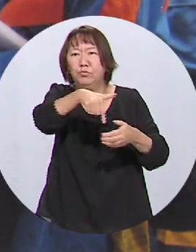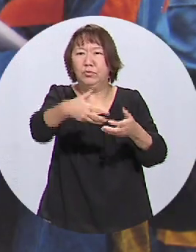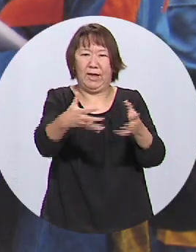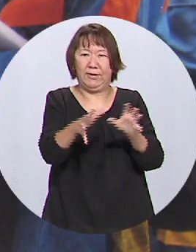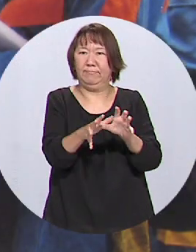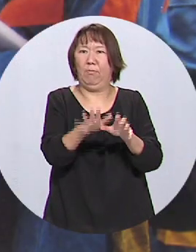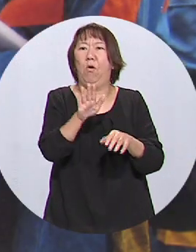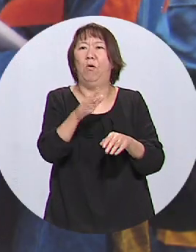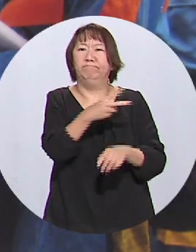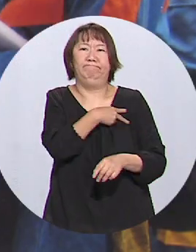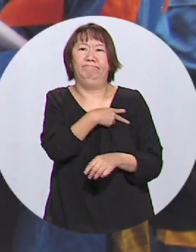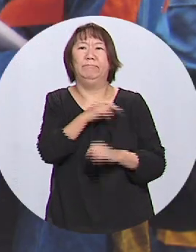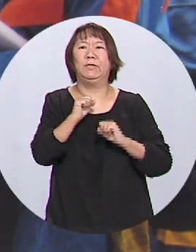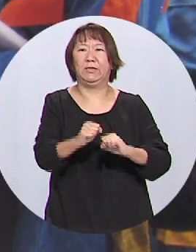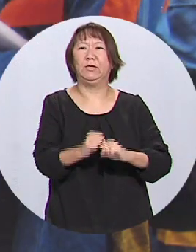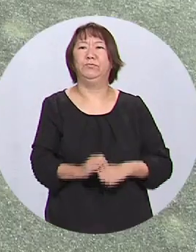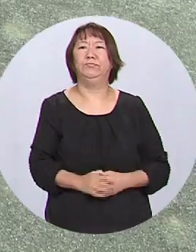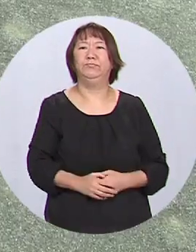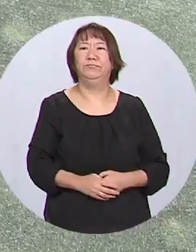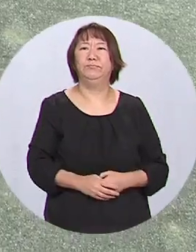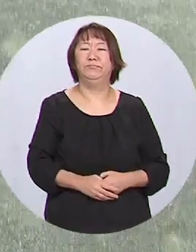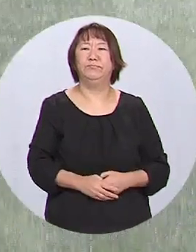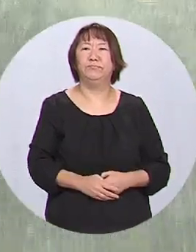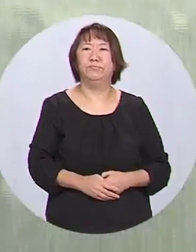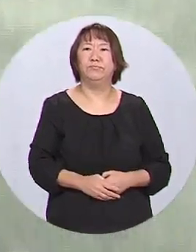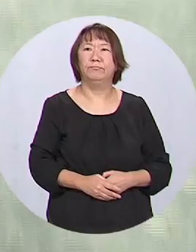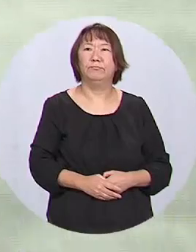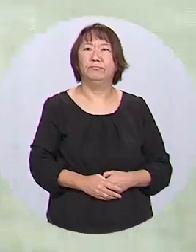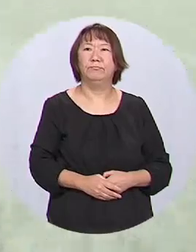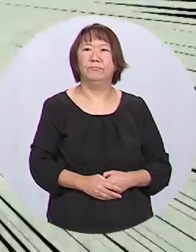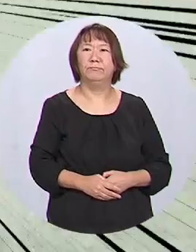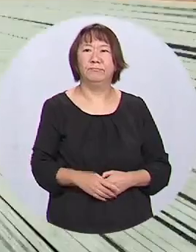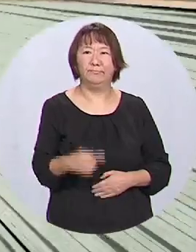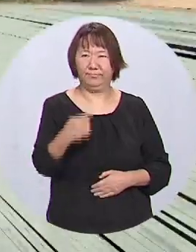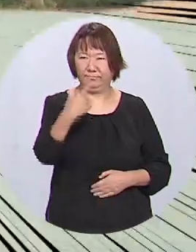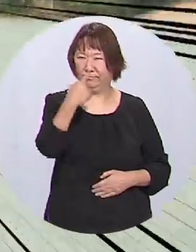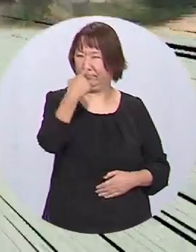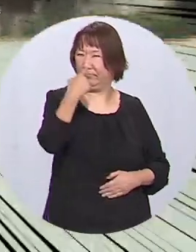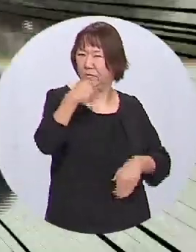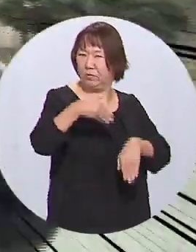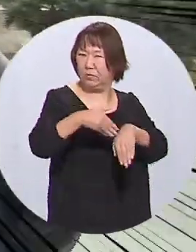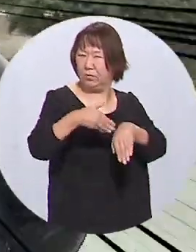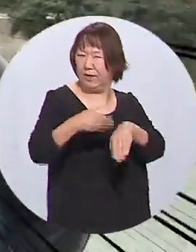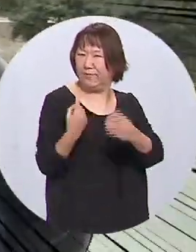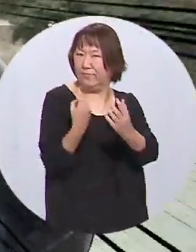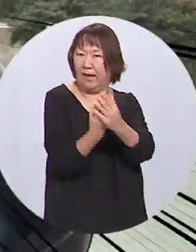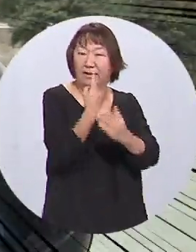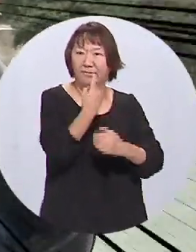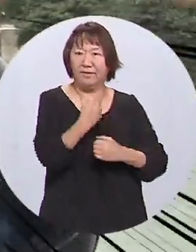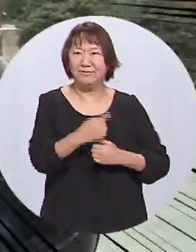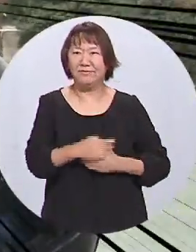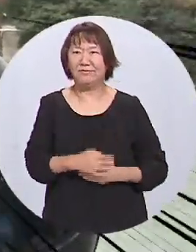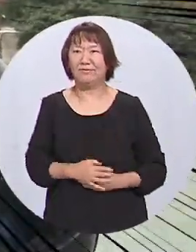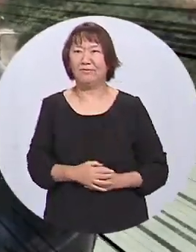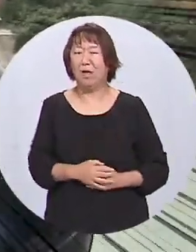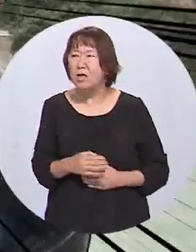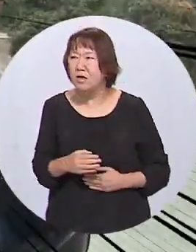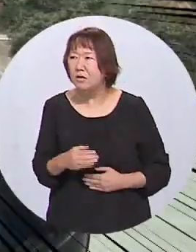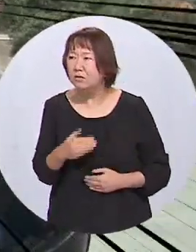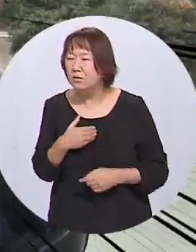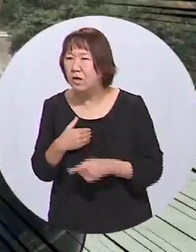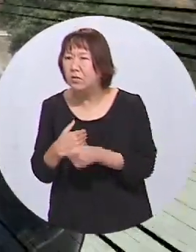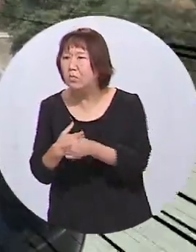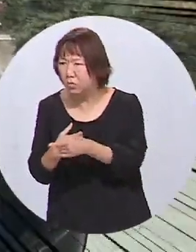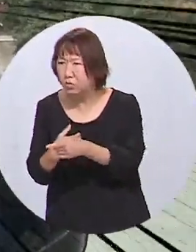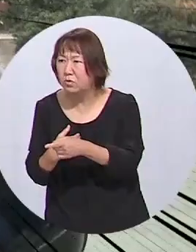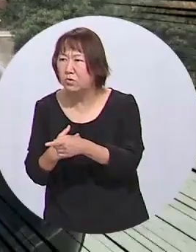ての顔も併せ持っています。さあ、ここからは機動隊の訓練に参加させていただきます。 金井さん大